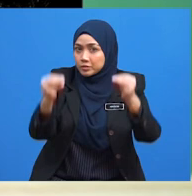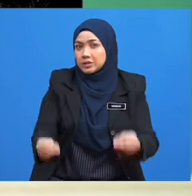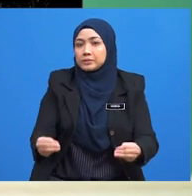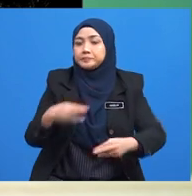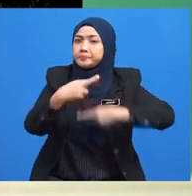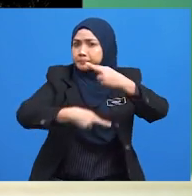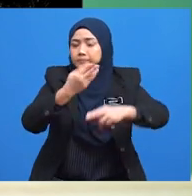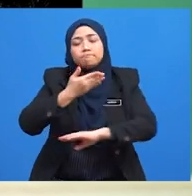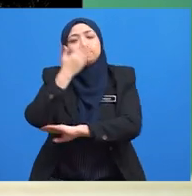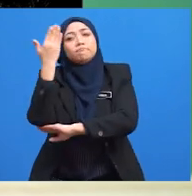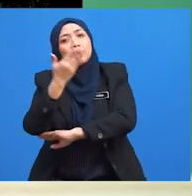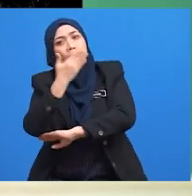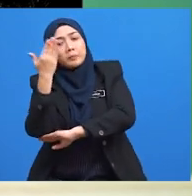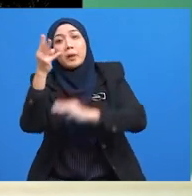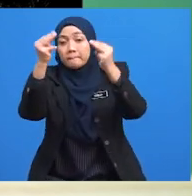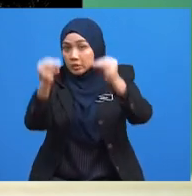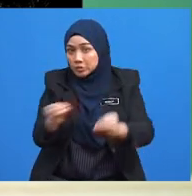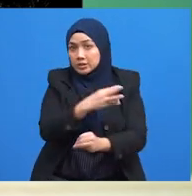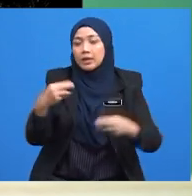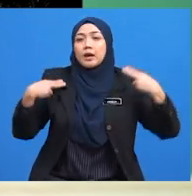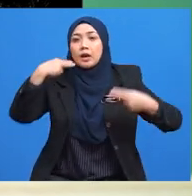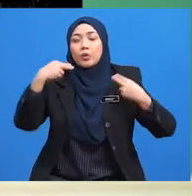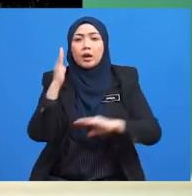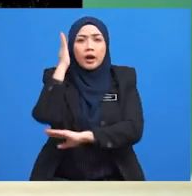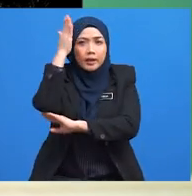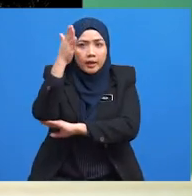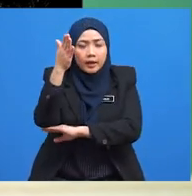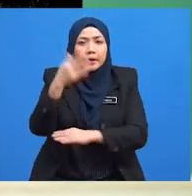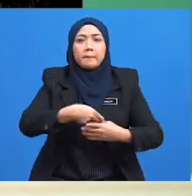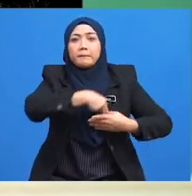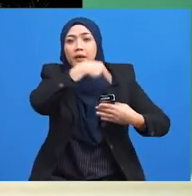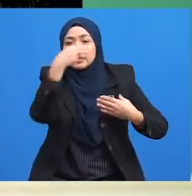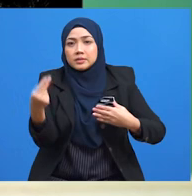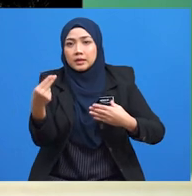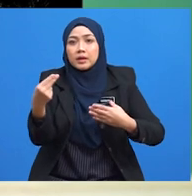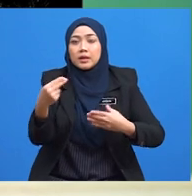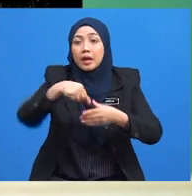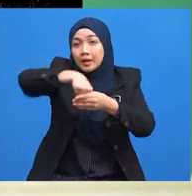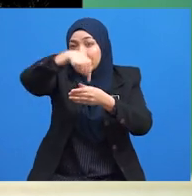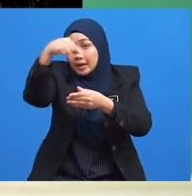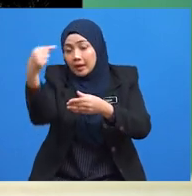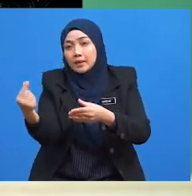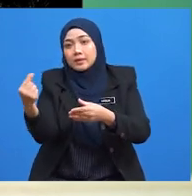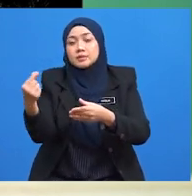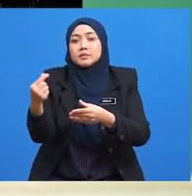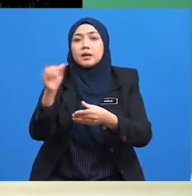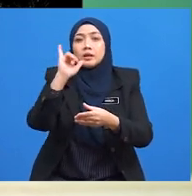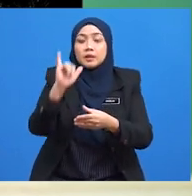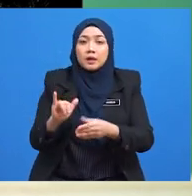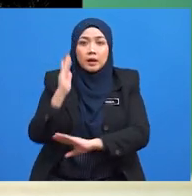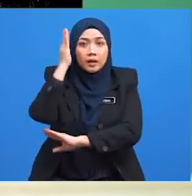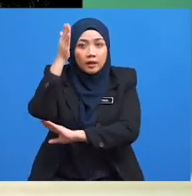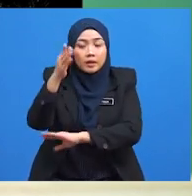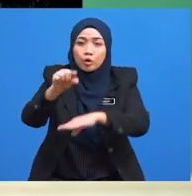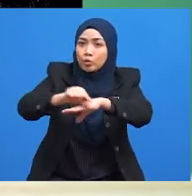proses pernafasan, manusia dan haiwan akan menghasilkan gas karbon dioksida yang akan digunakan kembali